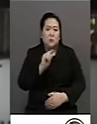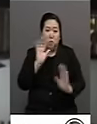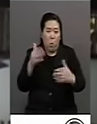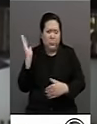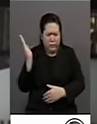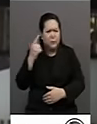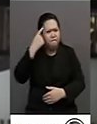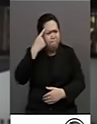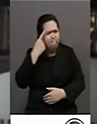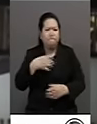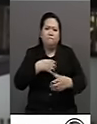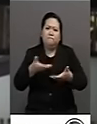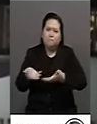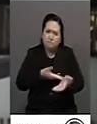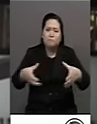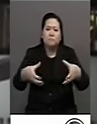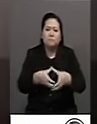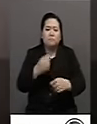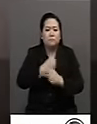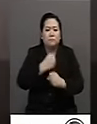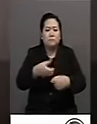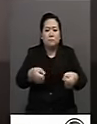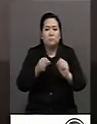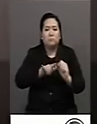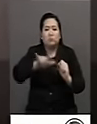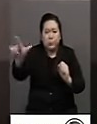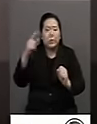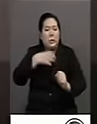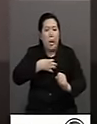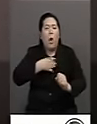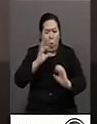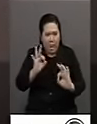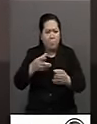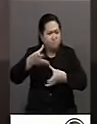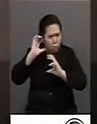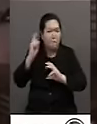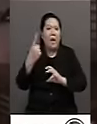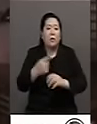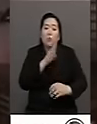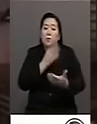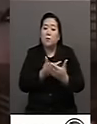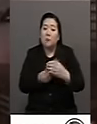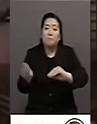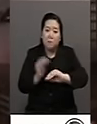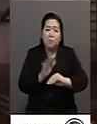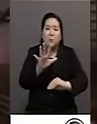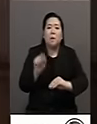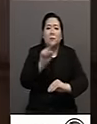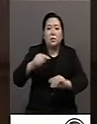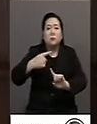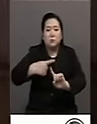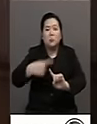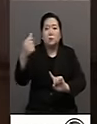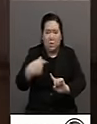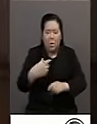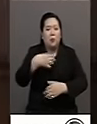าถ้อยแถลงของสหภาพนักบินที่บอกว่ายินดีจะรื้อฟื้นการเจรจาหากขึ้นค่าตอบแทนอีกราว 5% เป็นเงื่อน